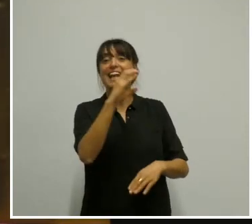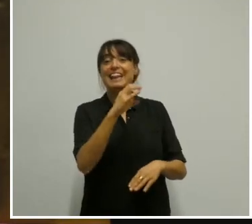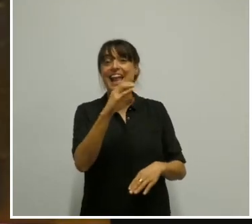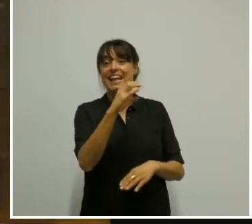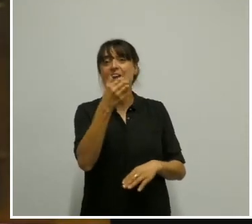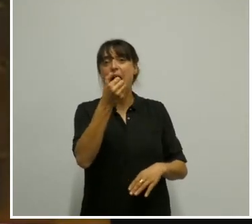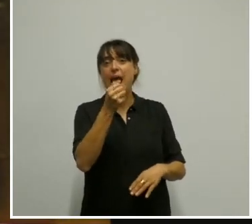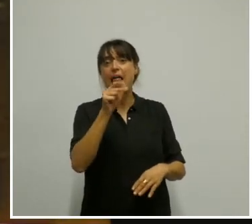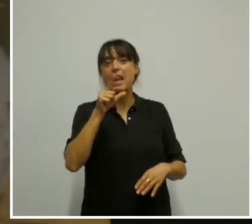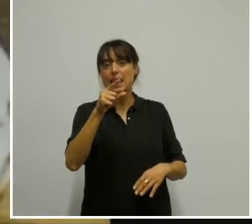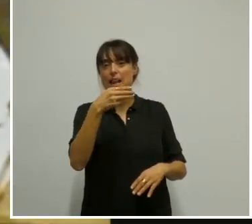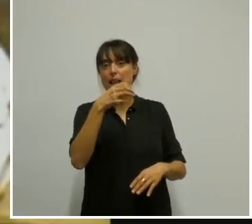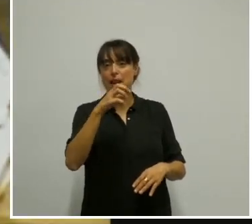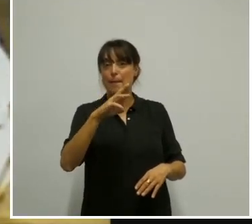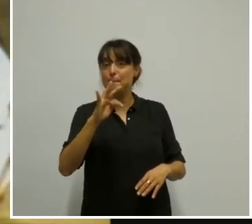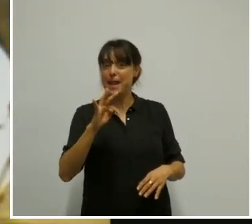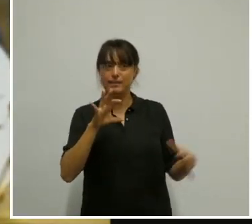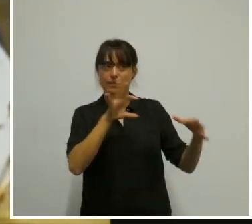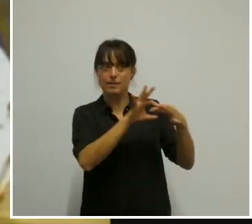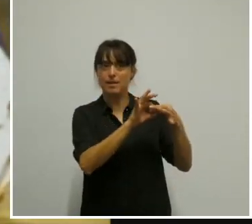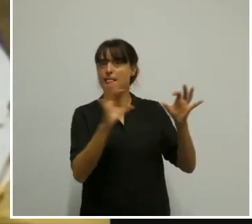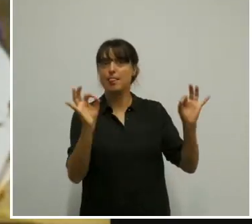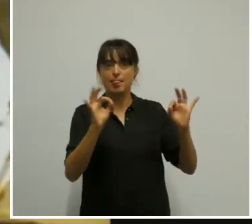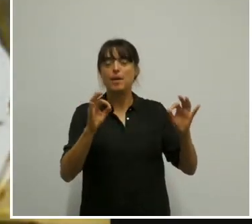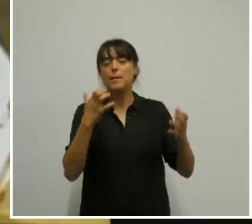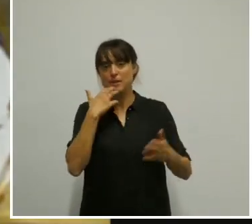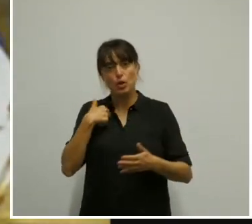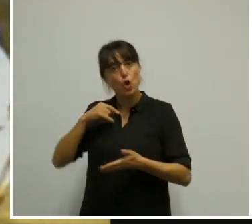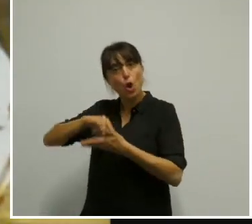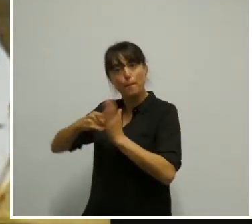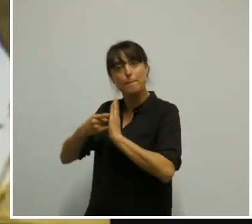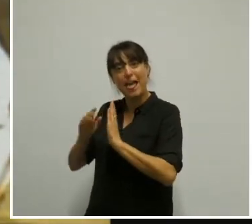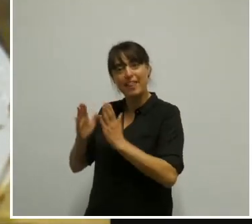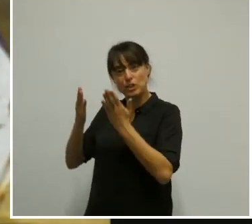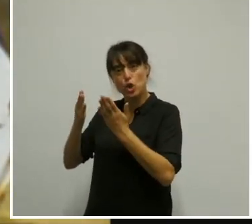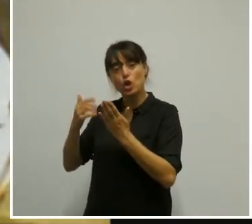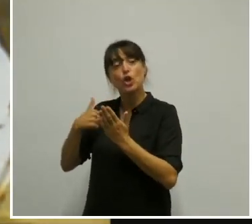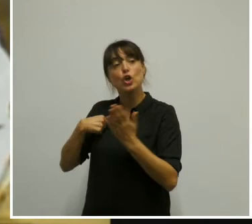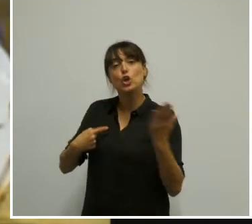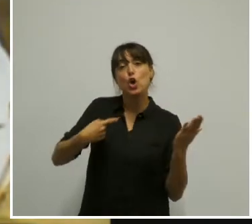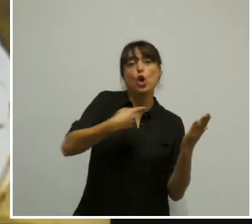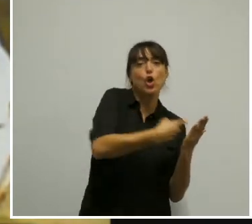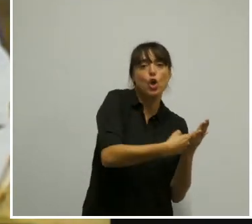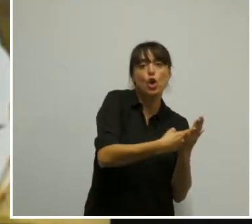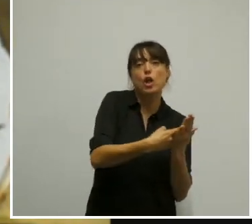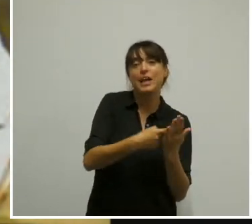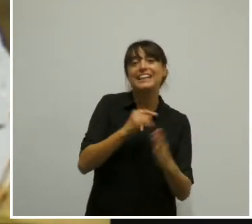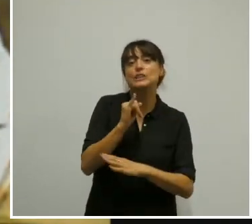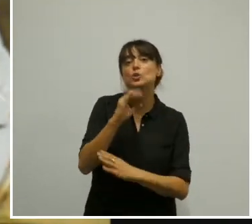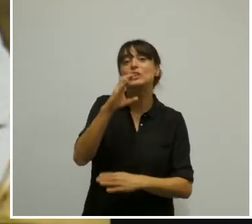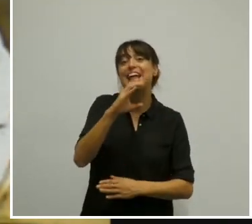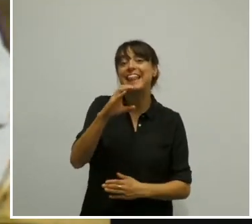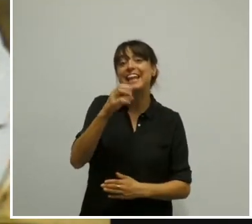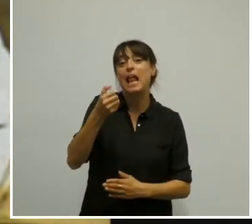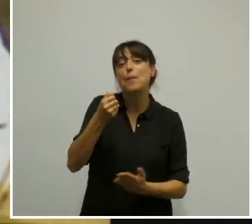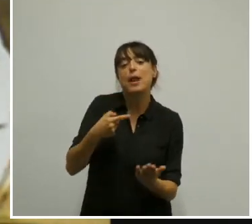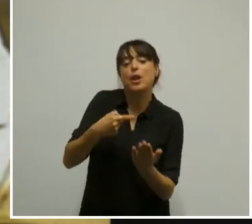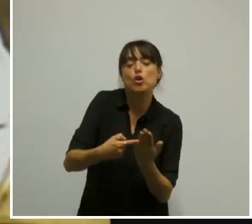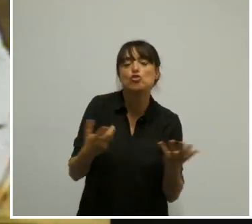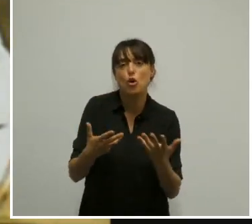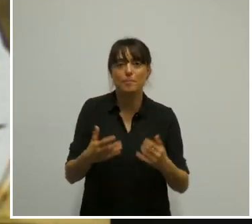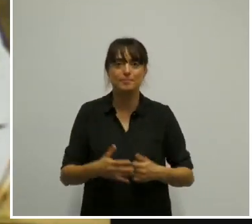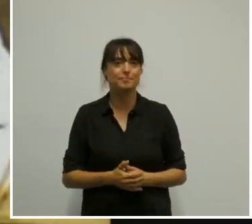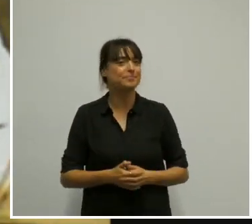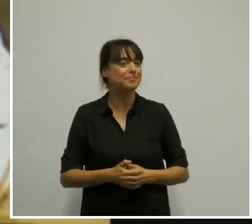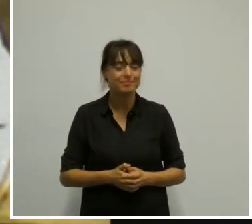Vale. Jo estic al pla de xoc, jo com poso Caterina Albert? Algú m'ho ha dit? No és que visquis, és on